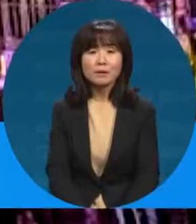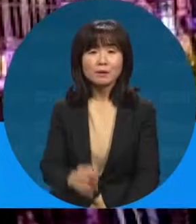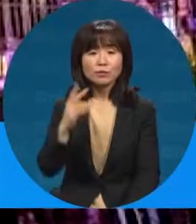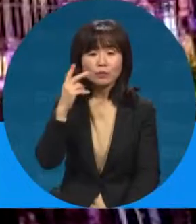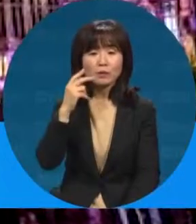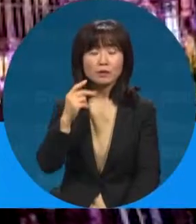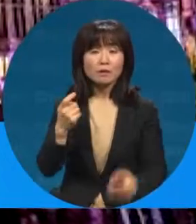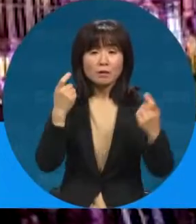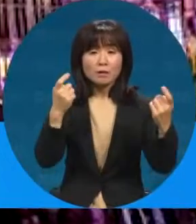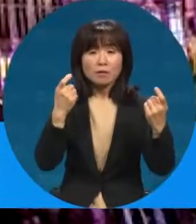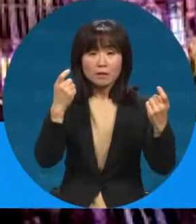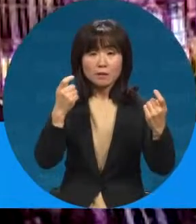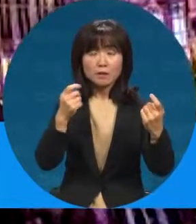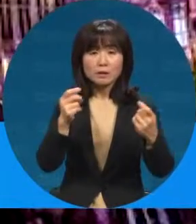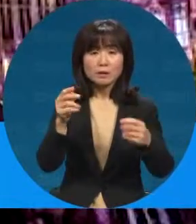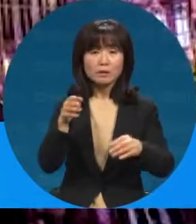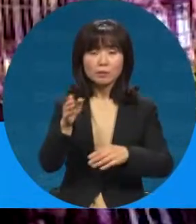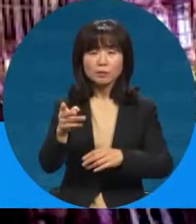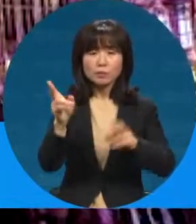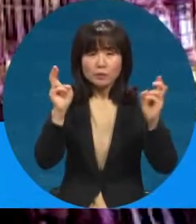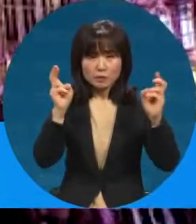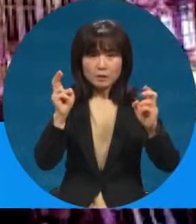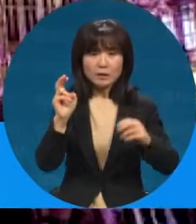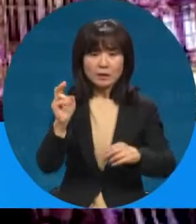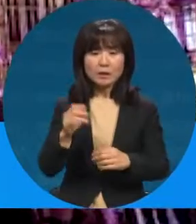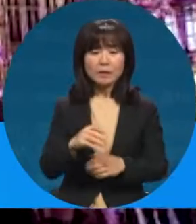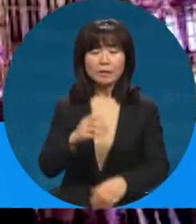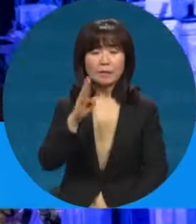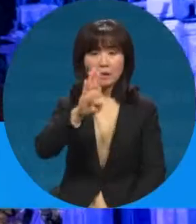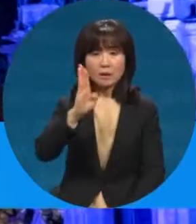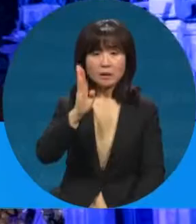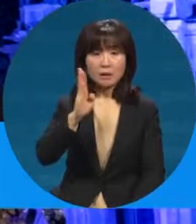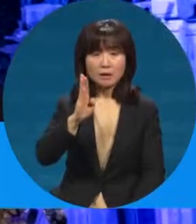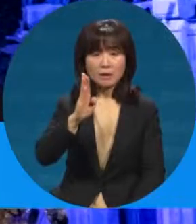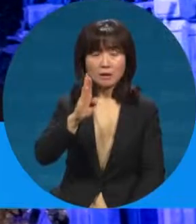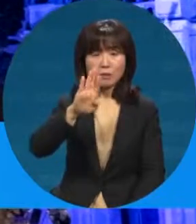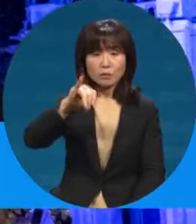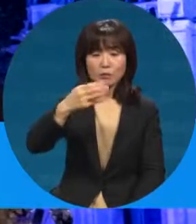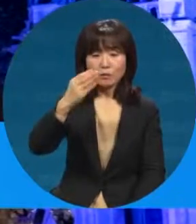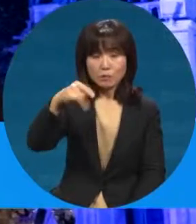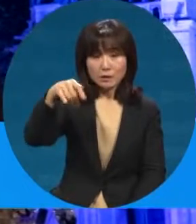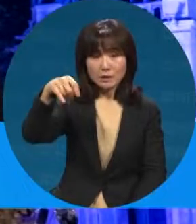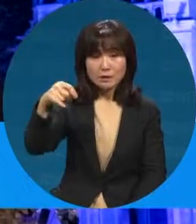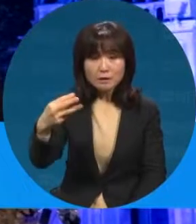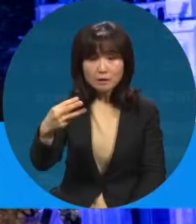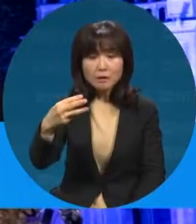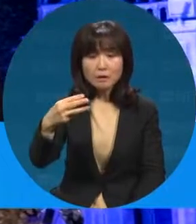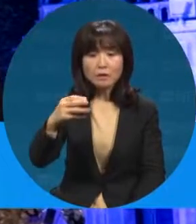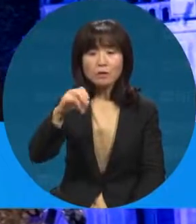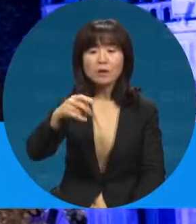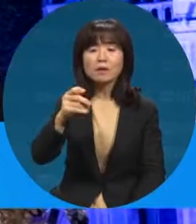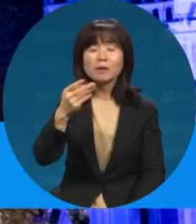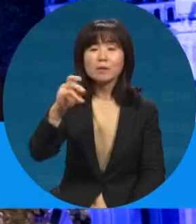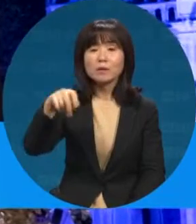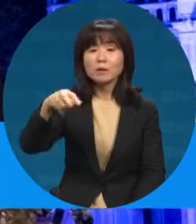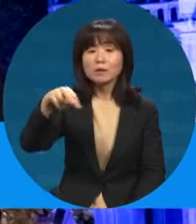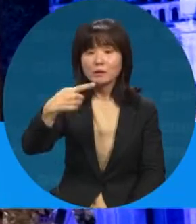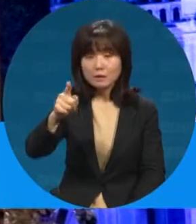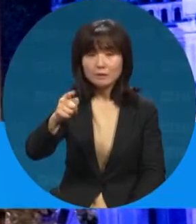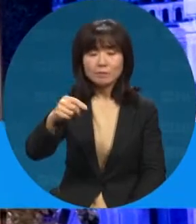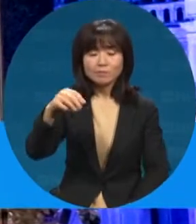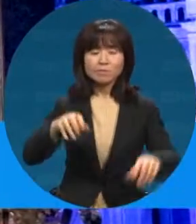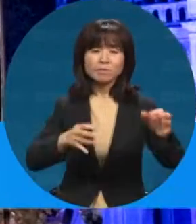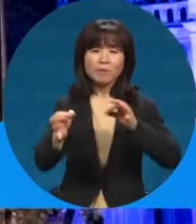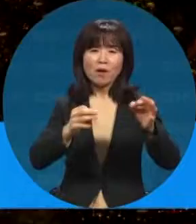미국의 한 여행정보 전문업체가 벨기에 브뤼셀의 윈터 원더스를 세계 최고의 크리스마스 마켓으로 꼽았습니다. 이